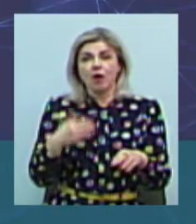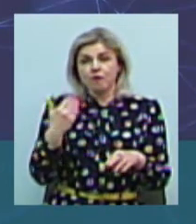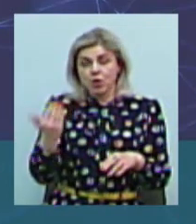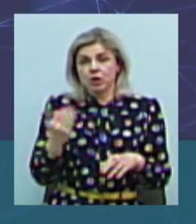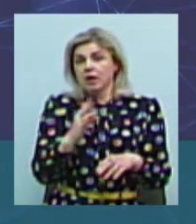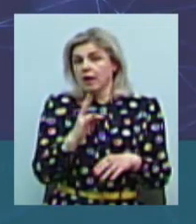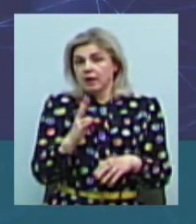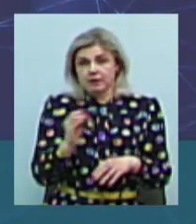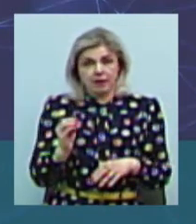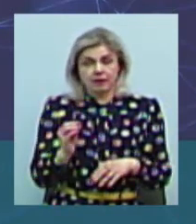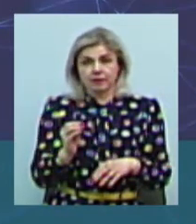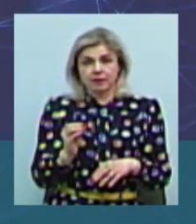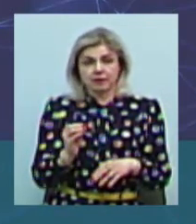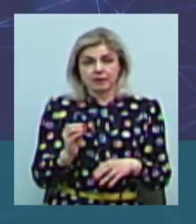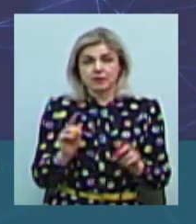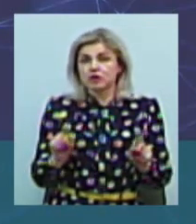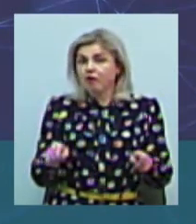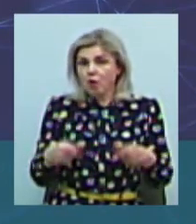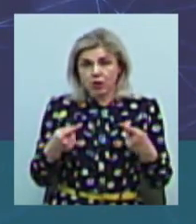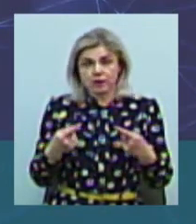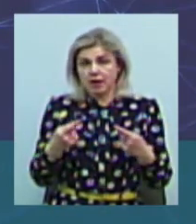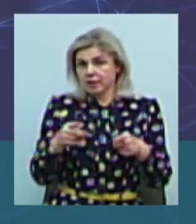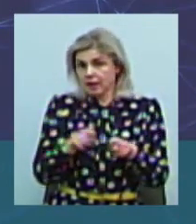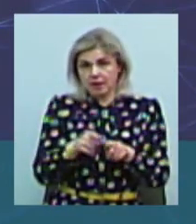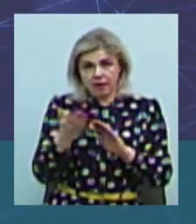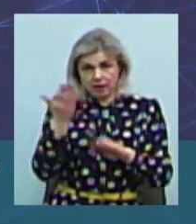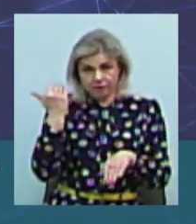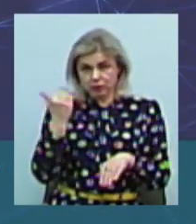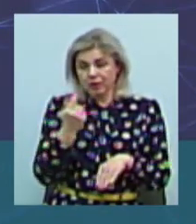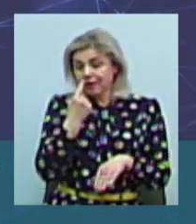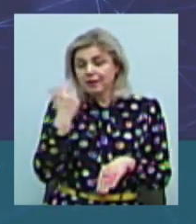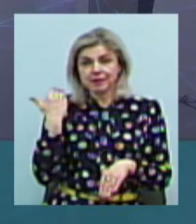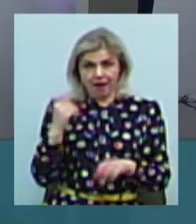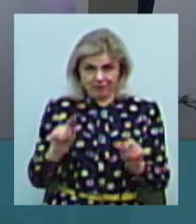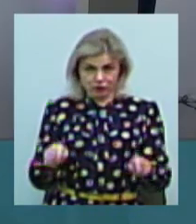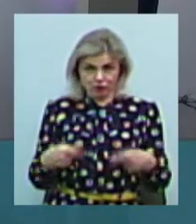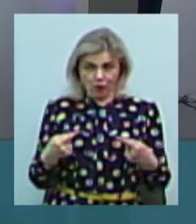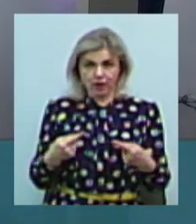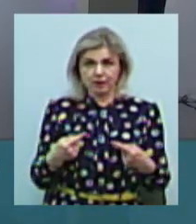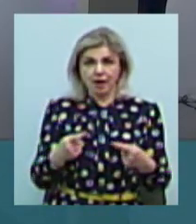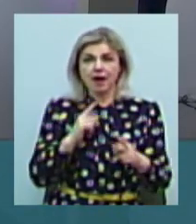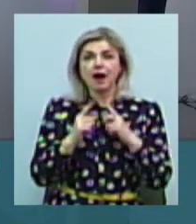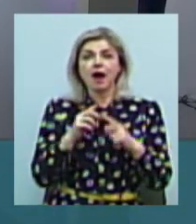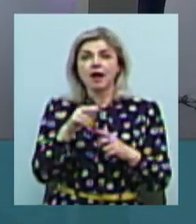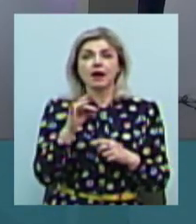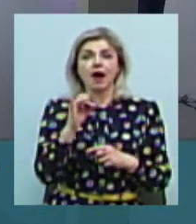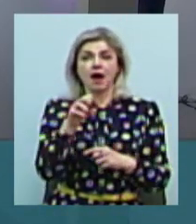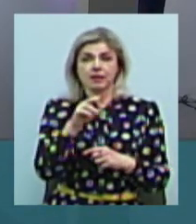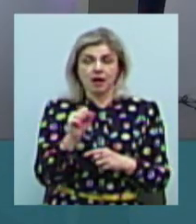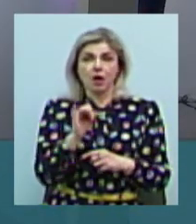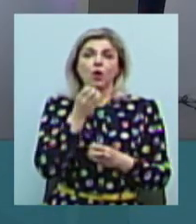не створена не так вже і давно, так? Так, вона зовсім недавно створена, і добре, що вони